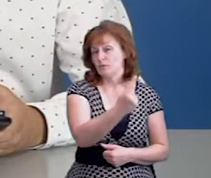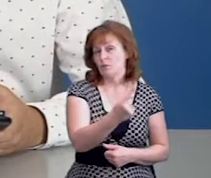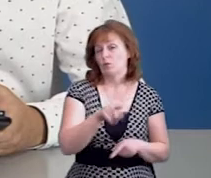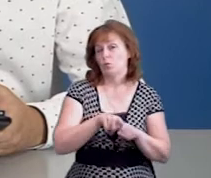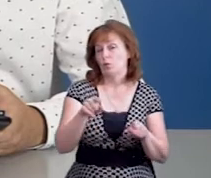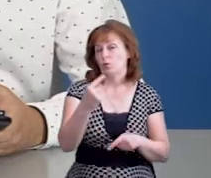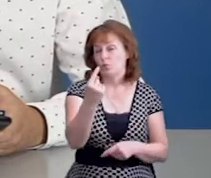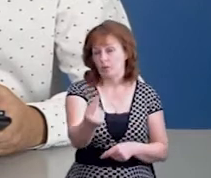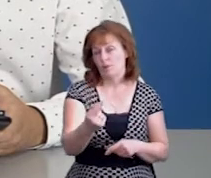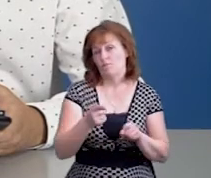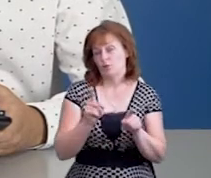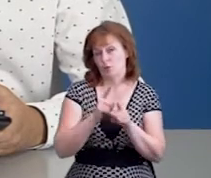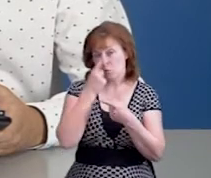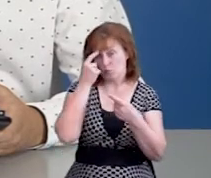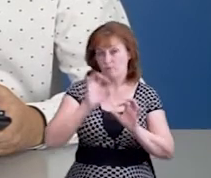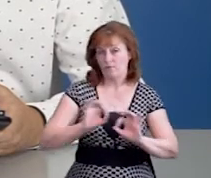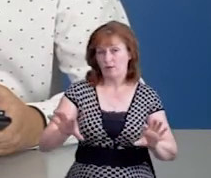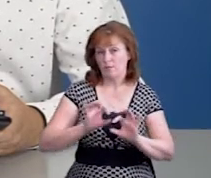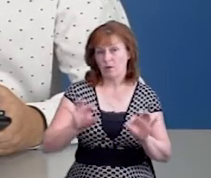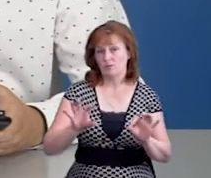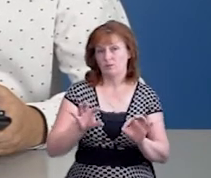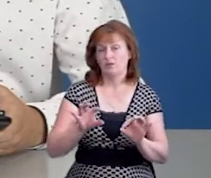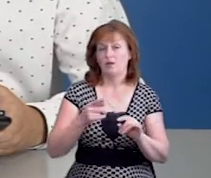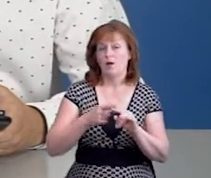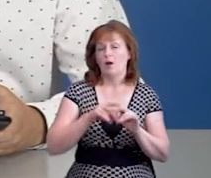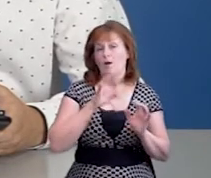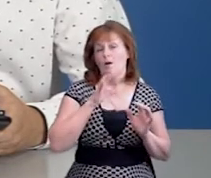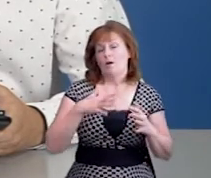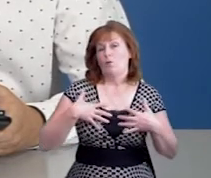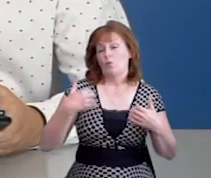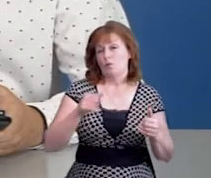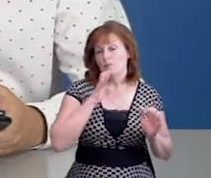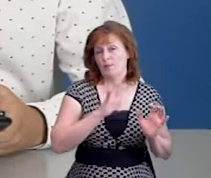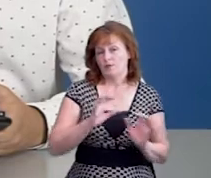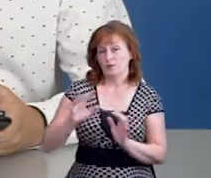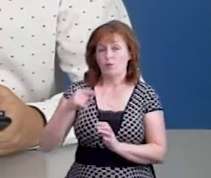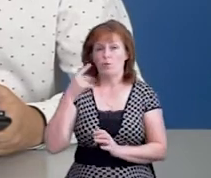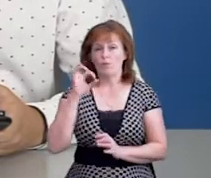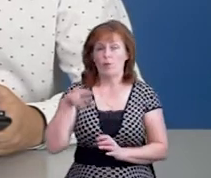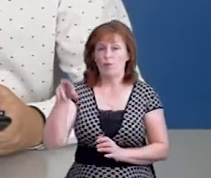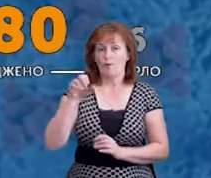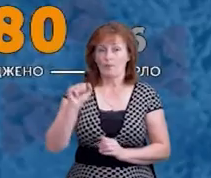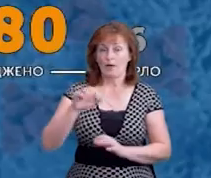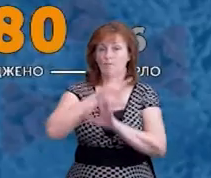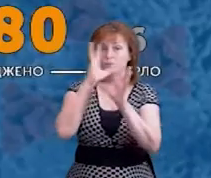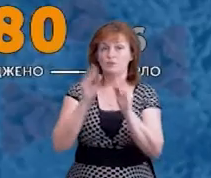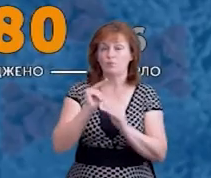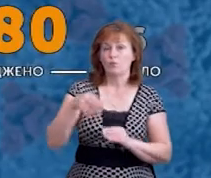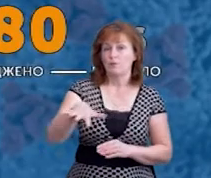районів. Таку інформацію оприлюднили в управлінні охорони здоров'я облдержадміністрації. Всього на